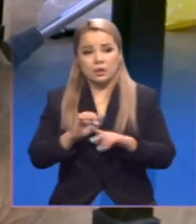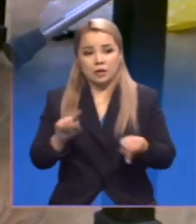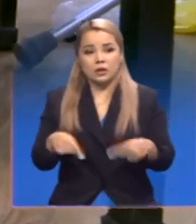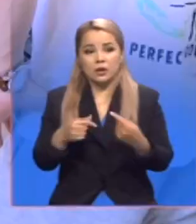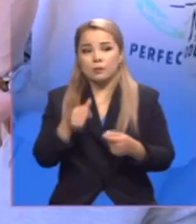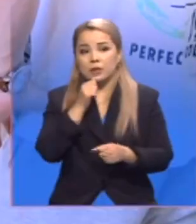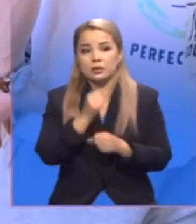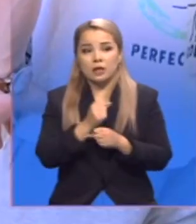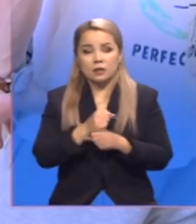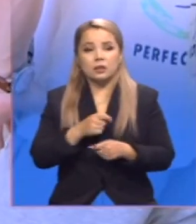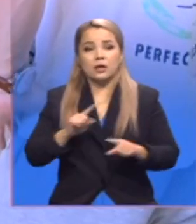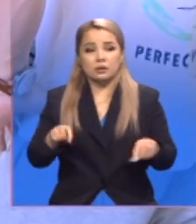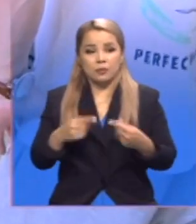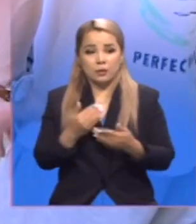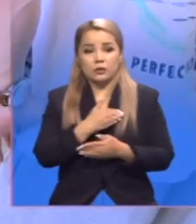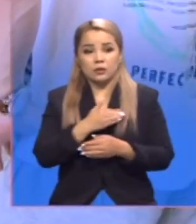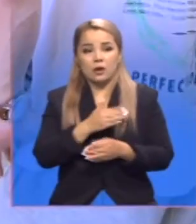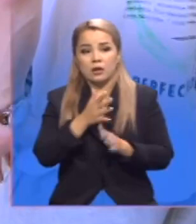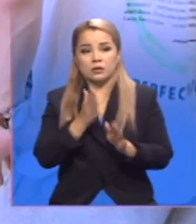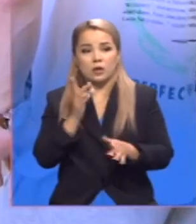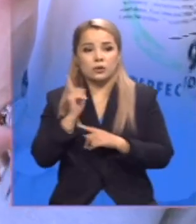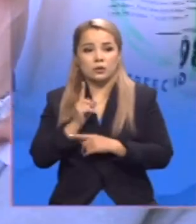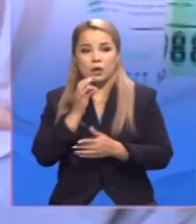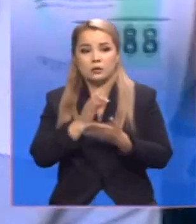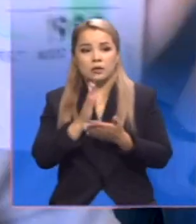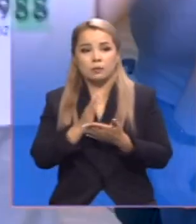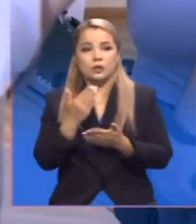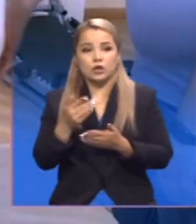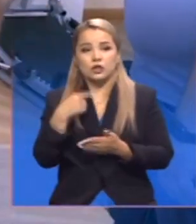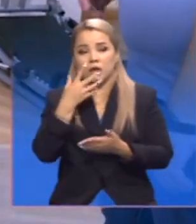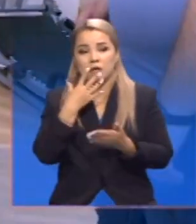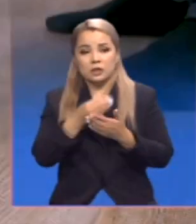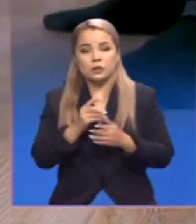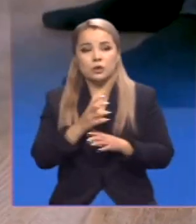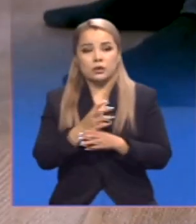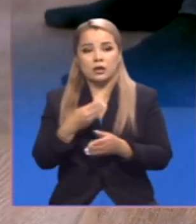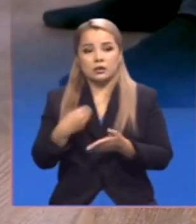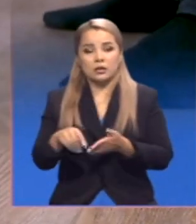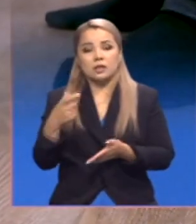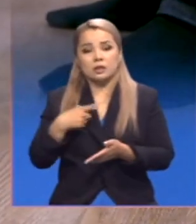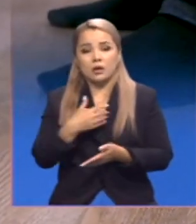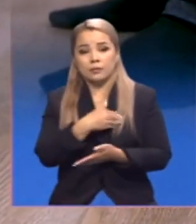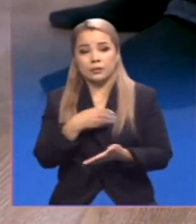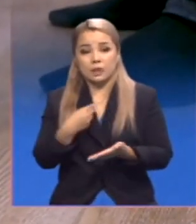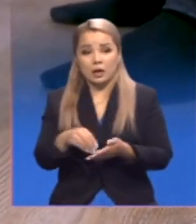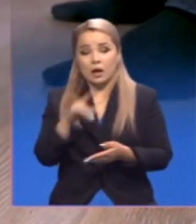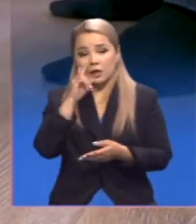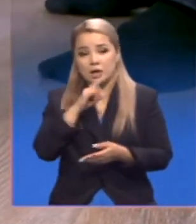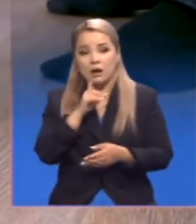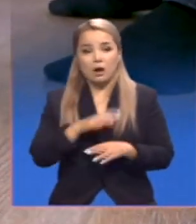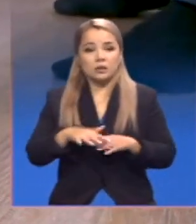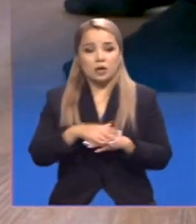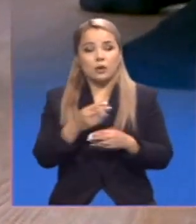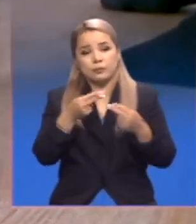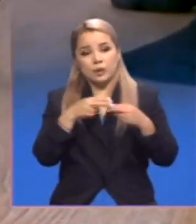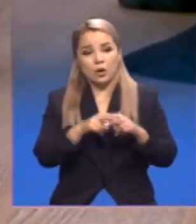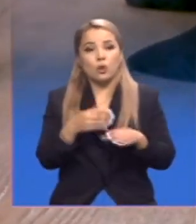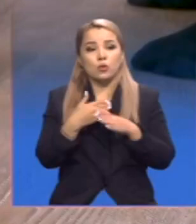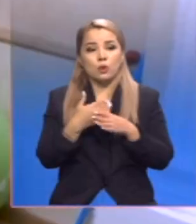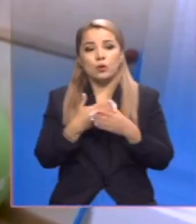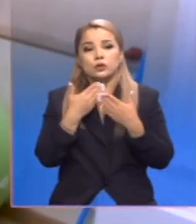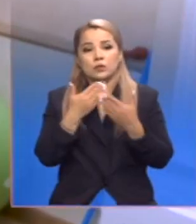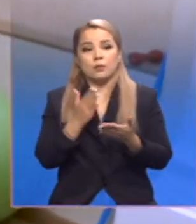жүріп көрген. Тағы барайын десе кезегі келмей жүр. Сондықтан жеке экзоскелет сатып алғысы келеді. Сол үшін Қазақстан халқына қорынан көмек